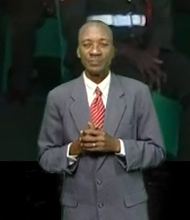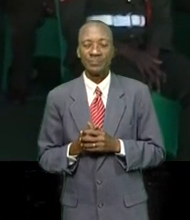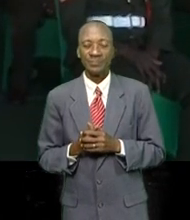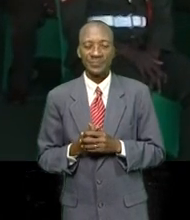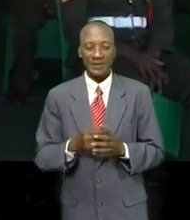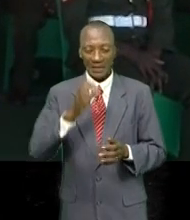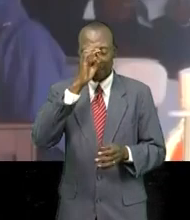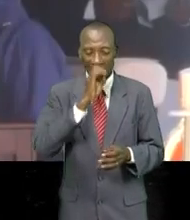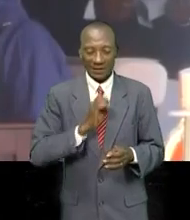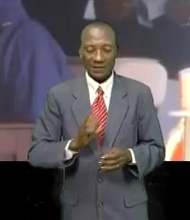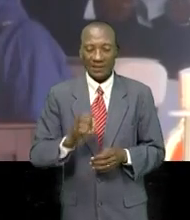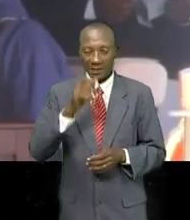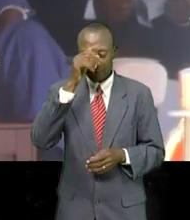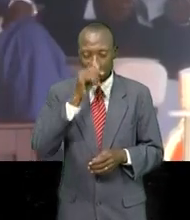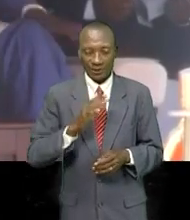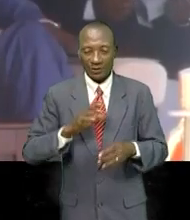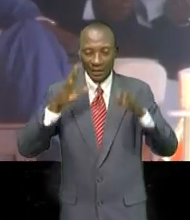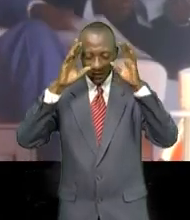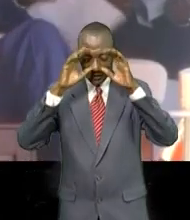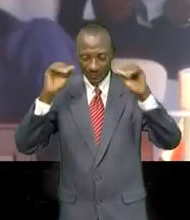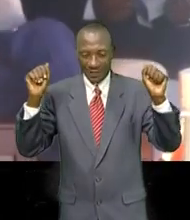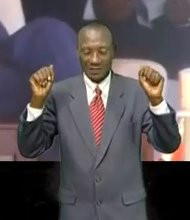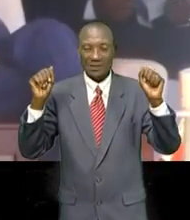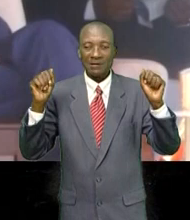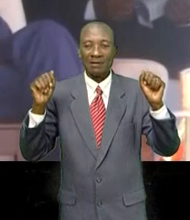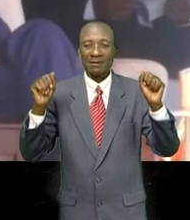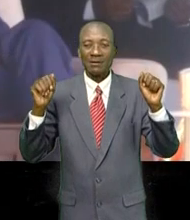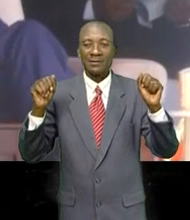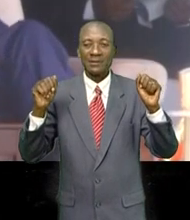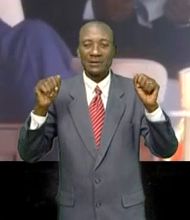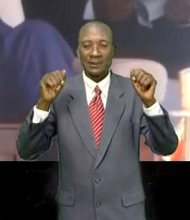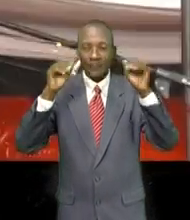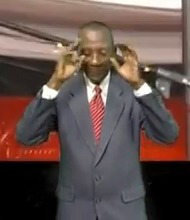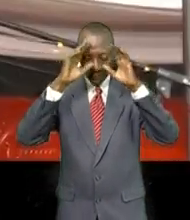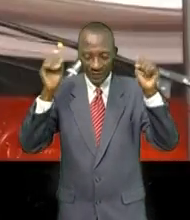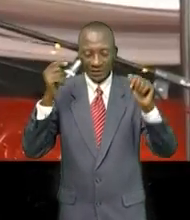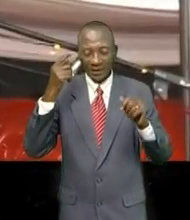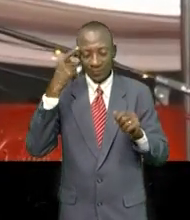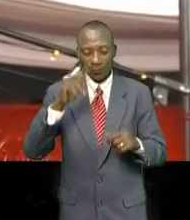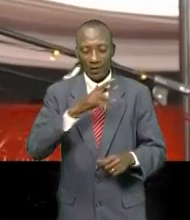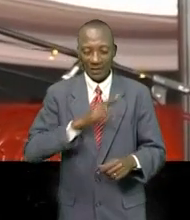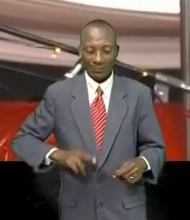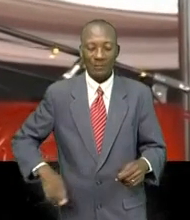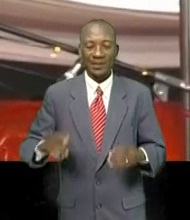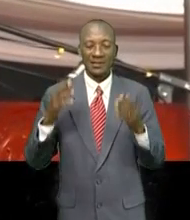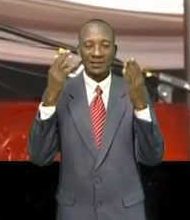Excellences, Monsieur le Président Edgar Chagwa Lungu, Président de la République